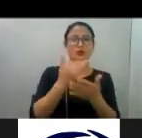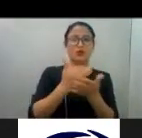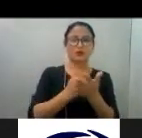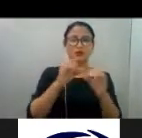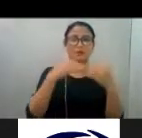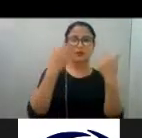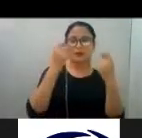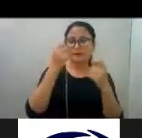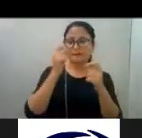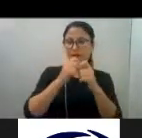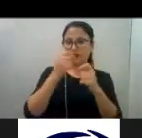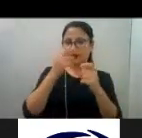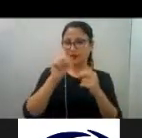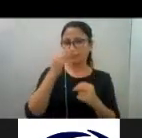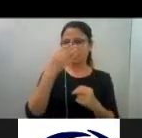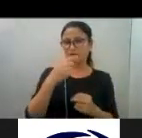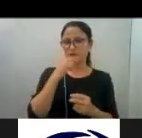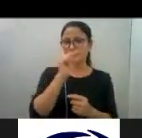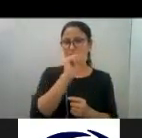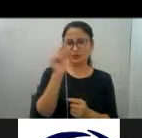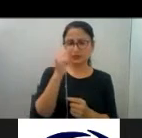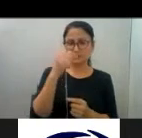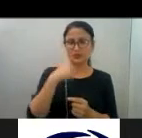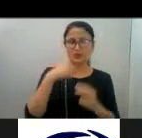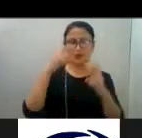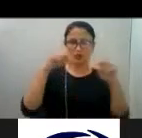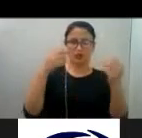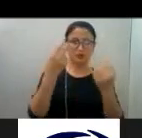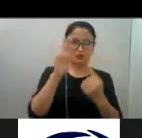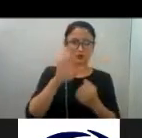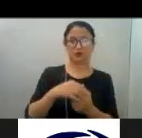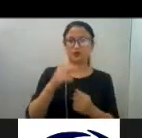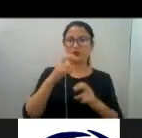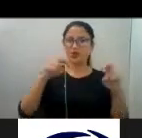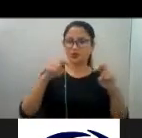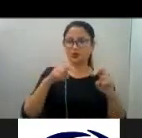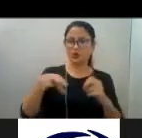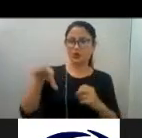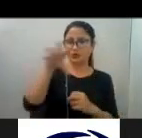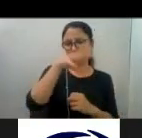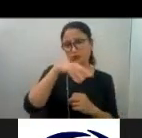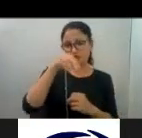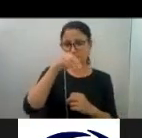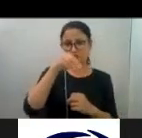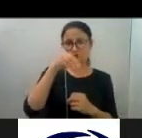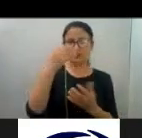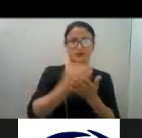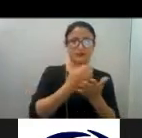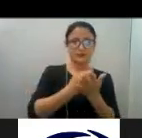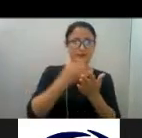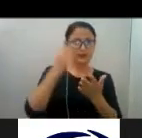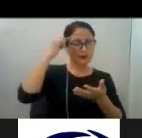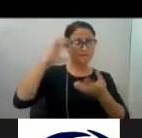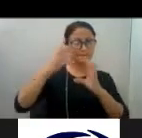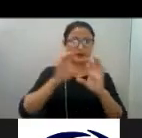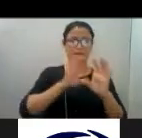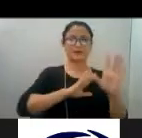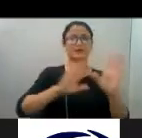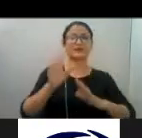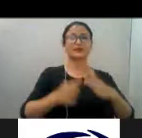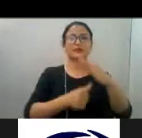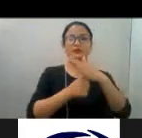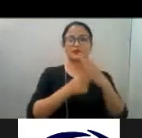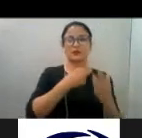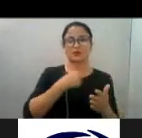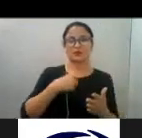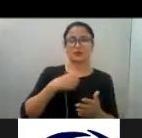चाहिँ पारिरहेको छ भन्ने विषयमा चाहिँ एउटा अध्ययन चाहिँ भएको थियो। त्यो अध्ययनलाई ओभरअल हाम्रो संस्थाका प्राविधिक निर्देशक डाक्टर